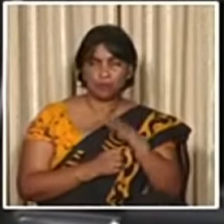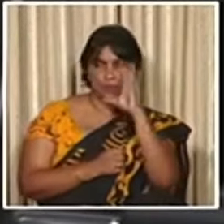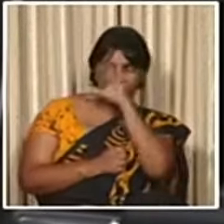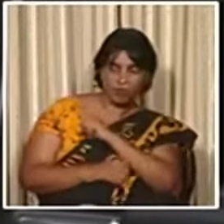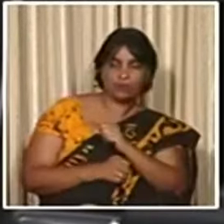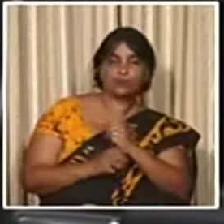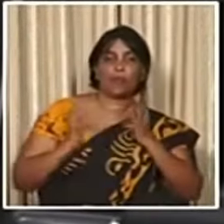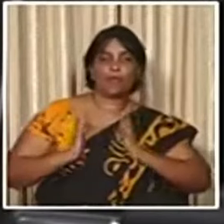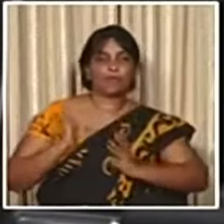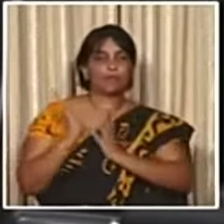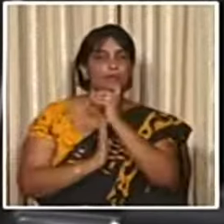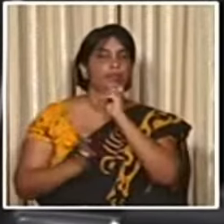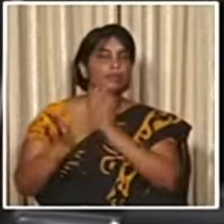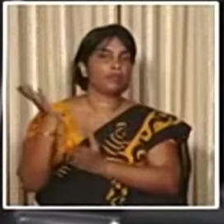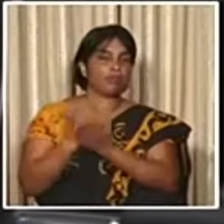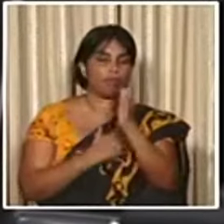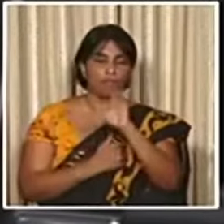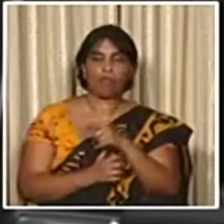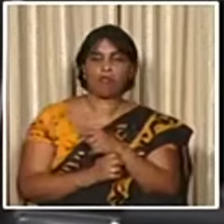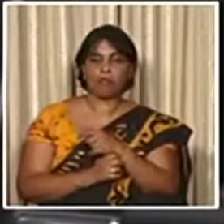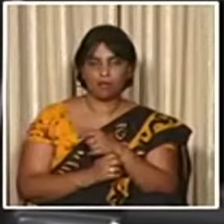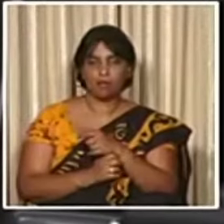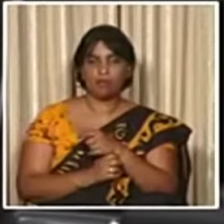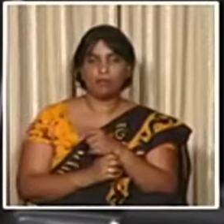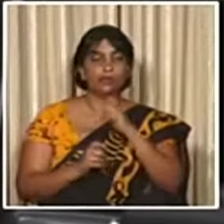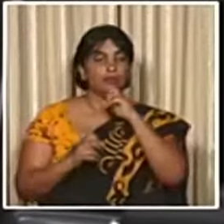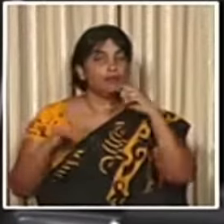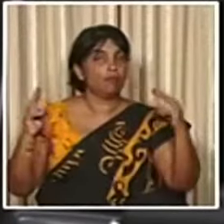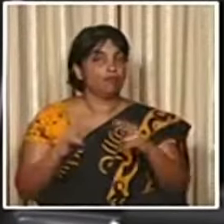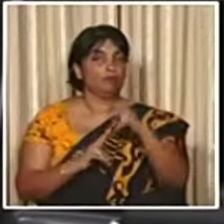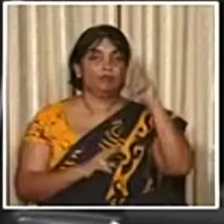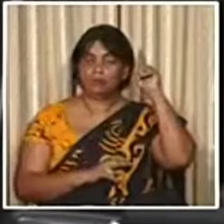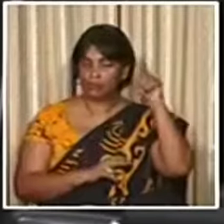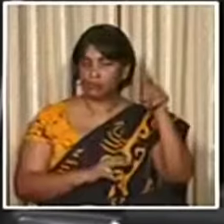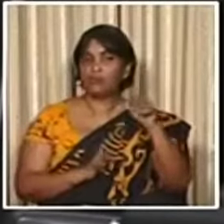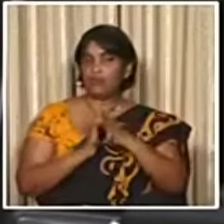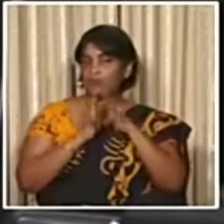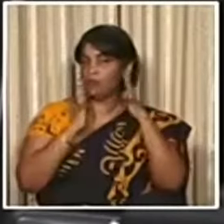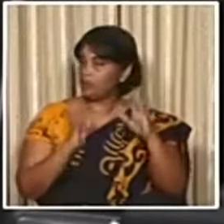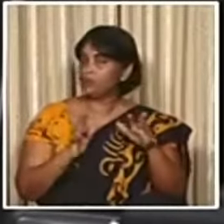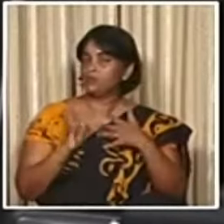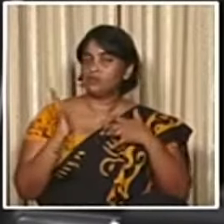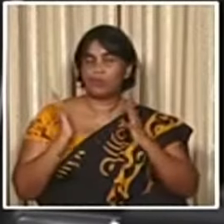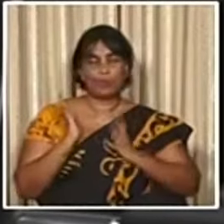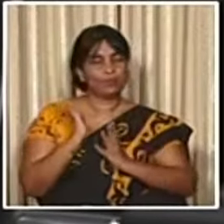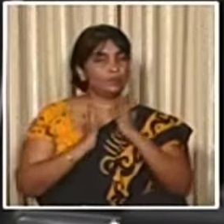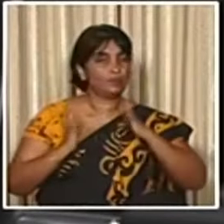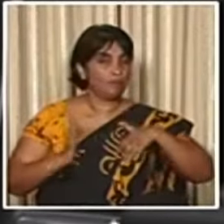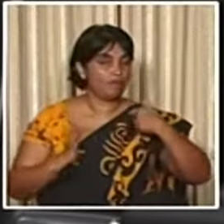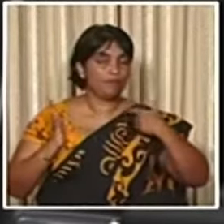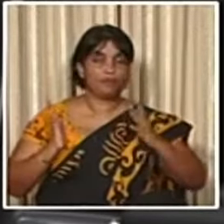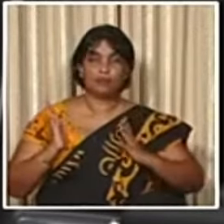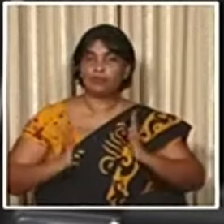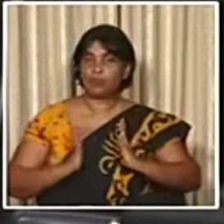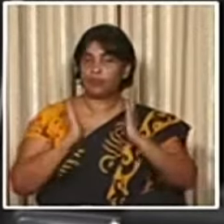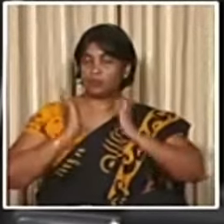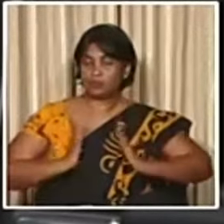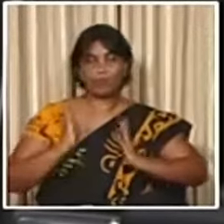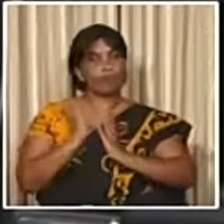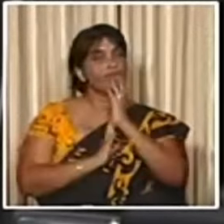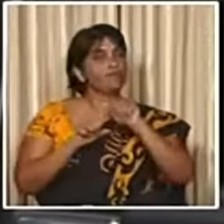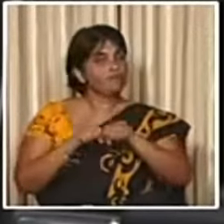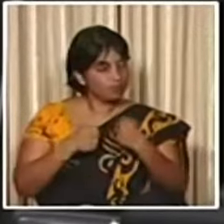බැලුවත් මූලික අයිතිවාසිකම් ගැන නඩුත් තියෙනවා. ඒක අහන්නත් ඕන ශ්‍රේෂ්ඨාධිකරණේ. ඉතා බරපතල මූලික අයිතිවාසිකම් නඩු තියෙන උල්ලංඝන